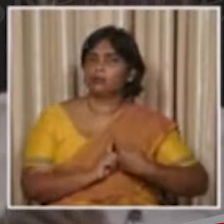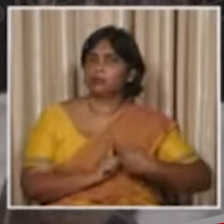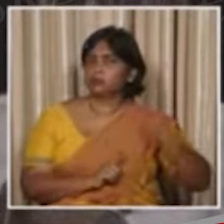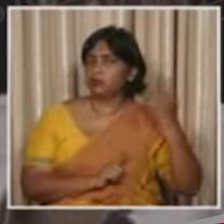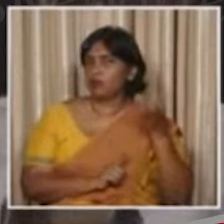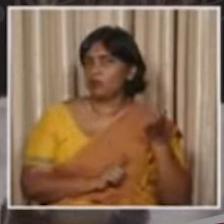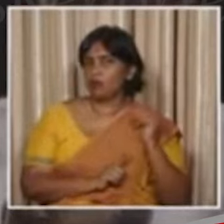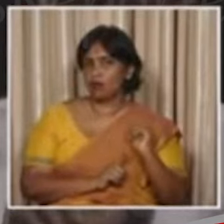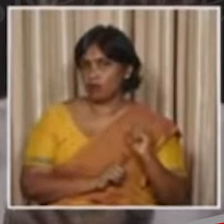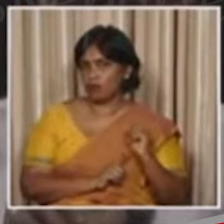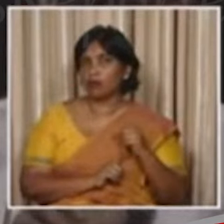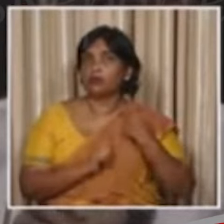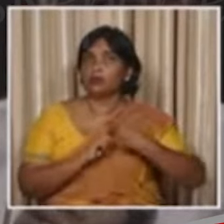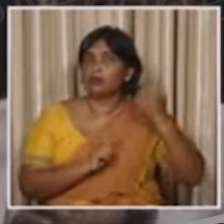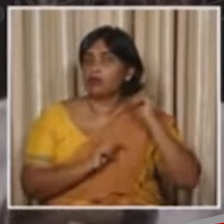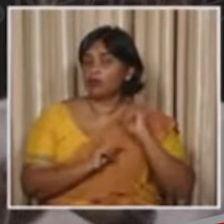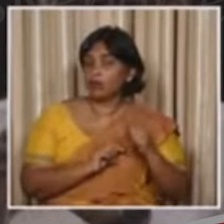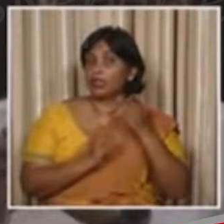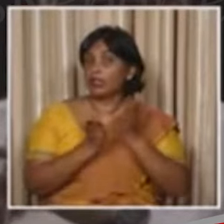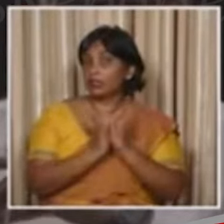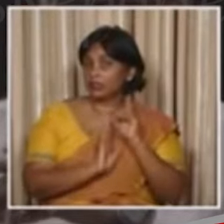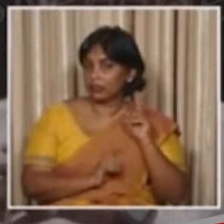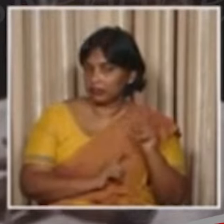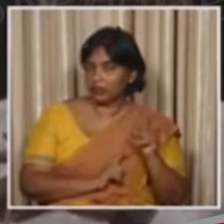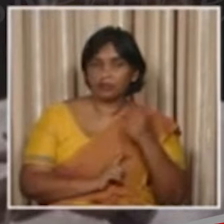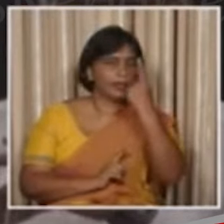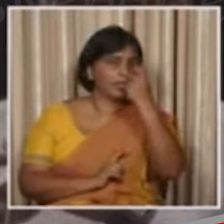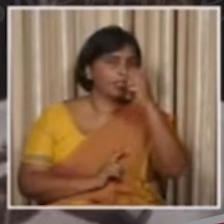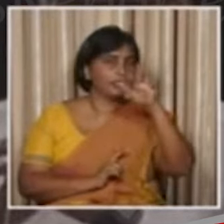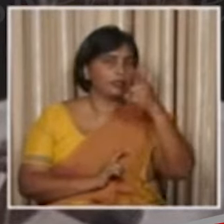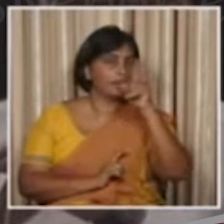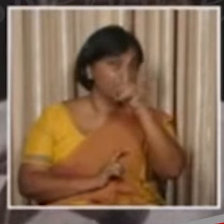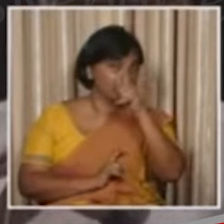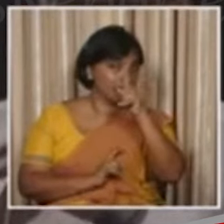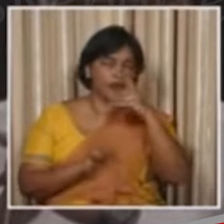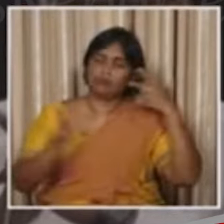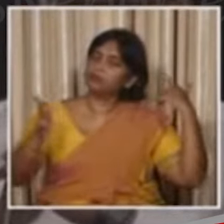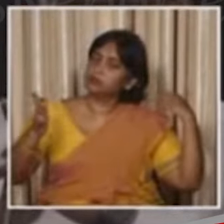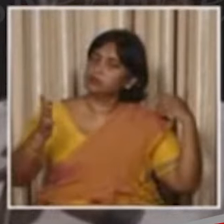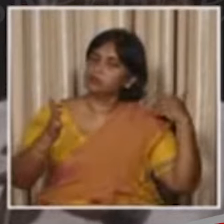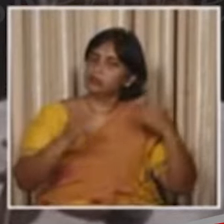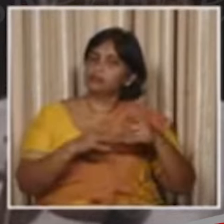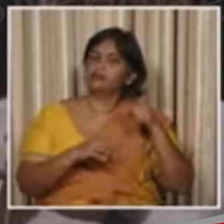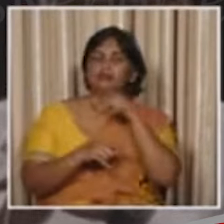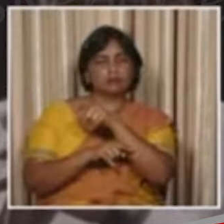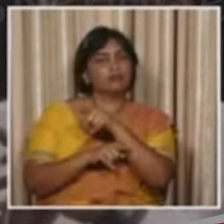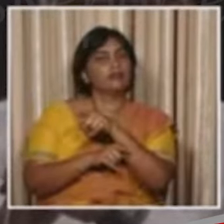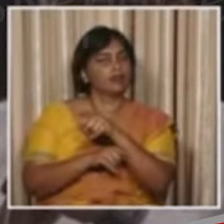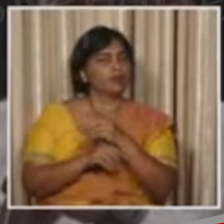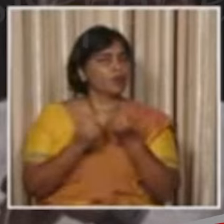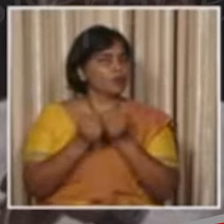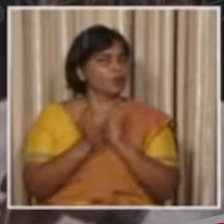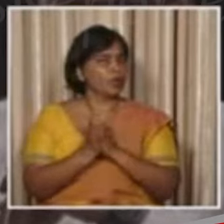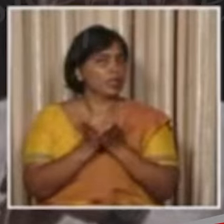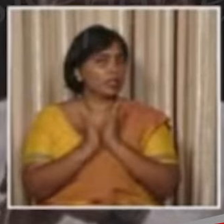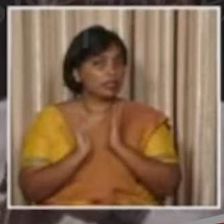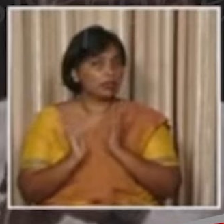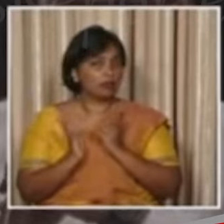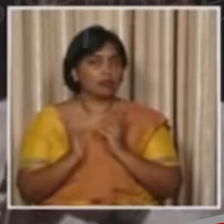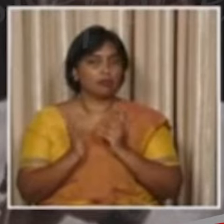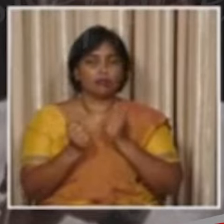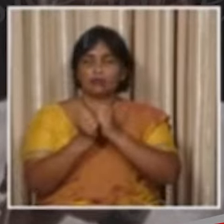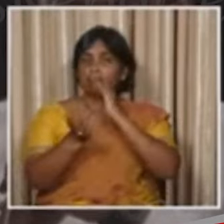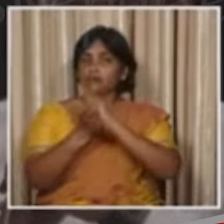එන්නේ? එතනට එන්නේ ඉන්දියාව 1970 විතර ඉඳලා ඒගොල්ලා තමන්ගේ රටෙන් එලියට මේ ශේත්‍ර